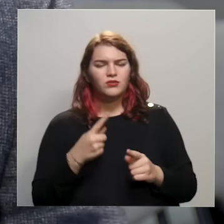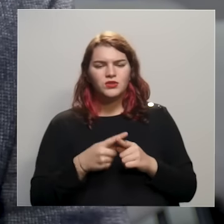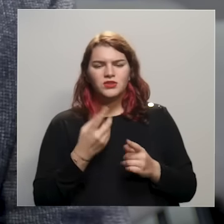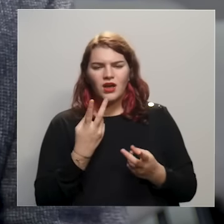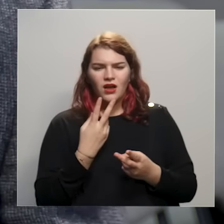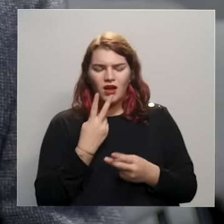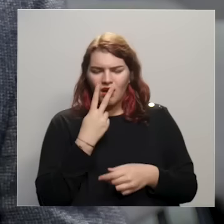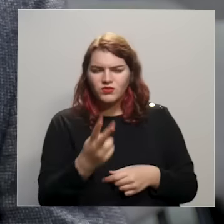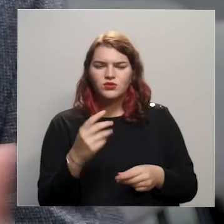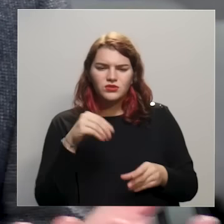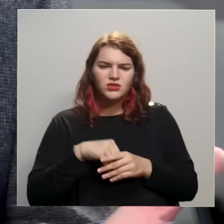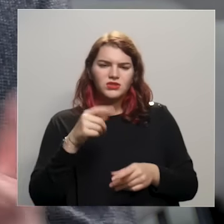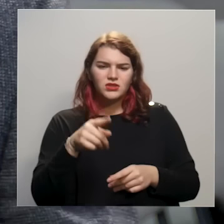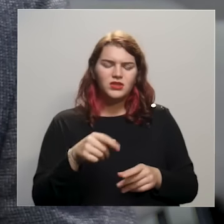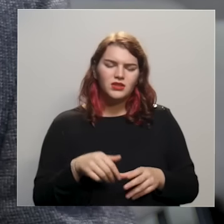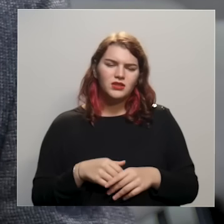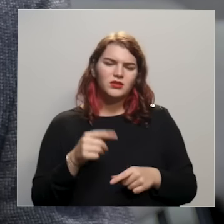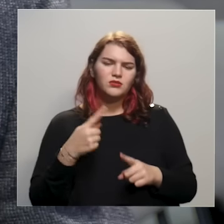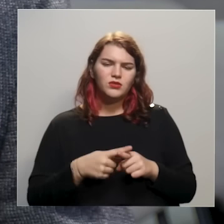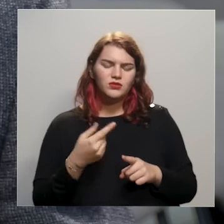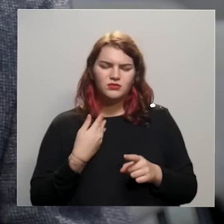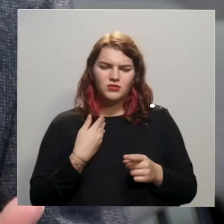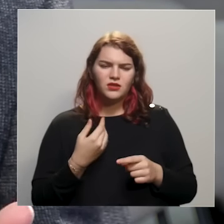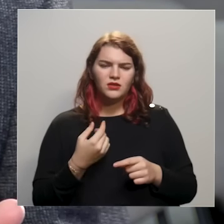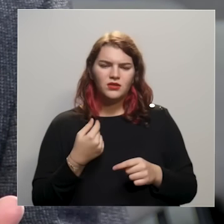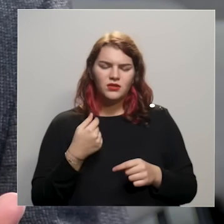văzut în tine și pe mine